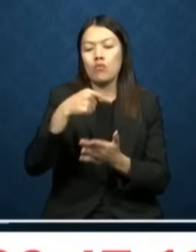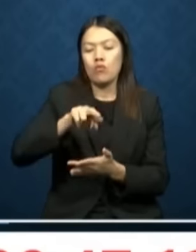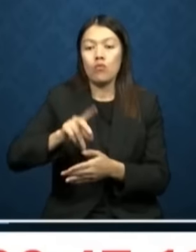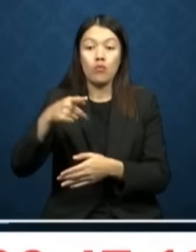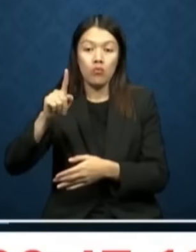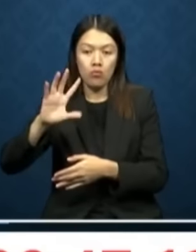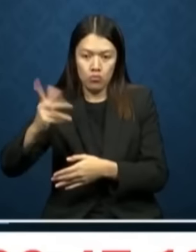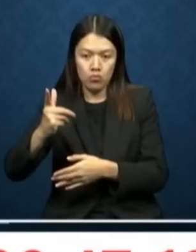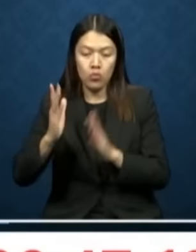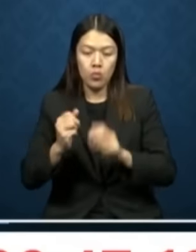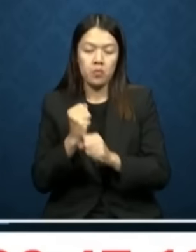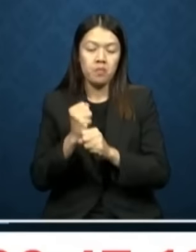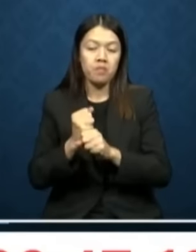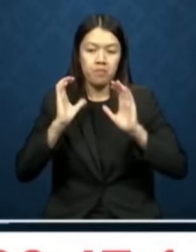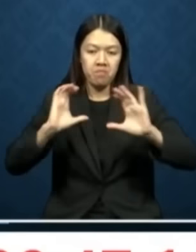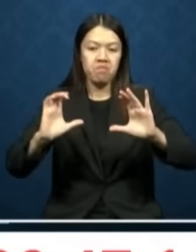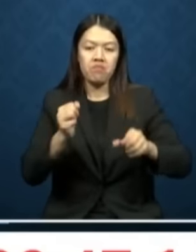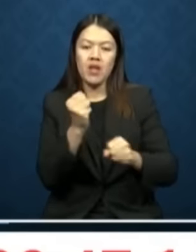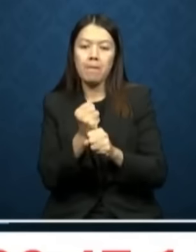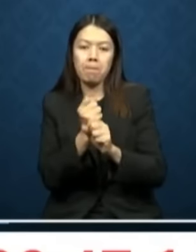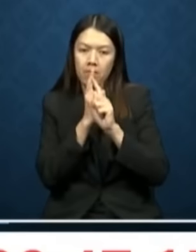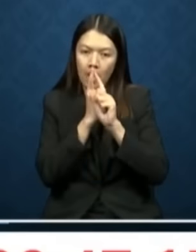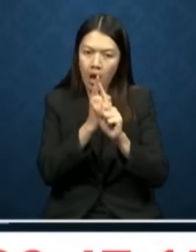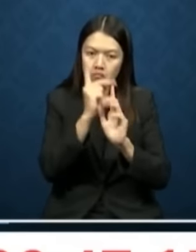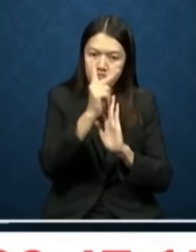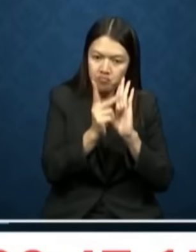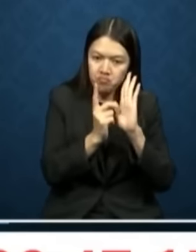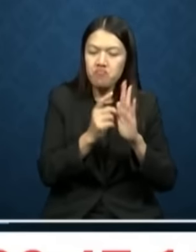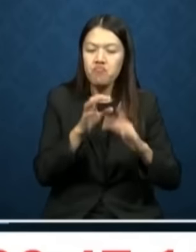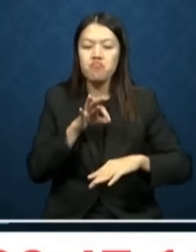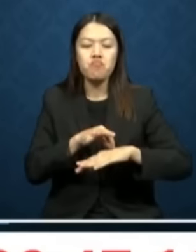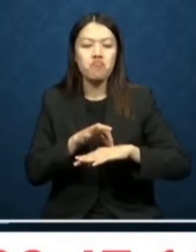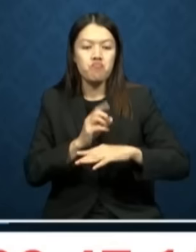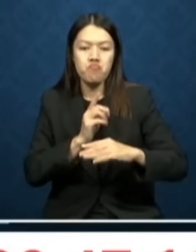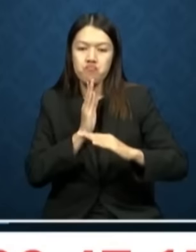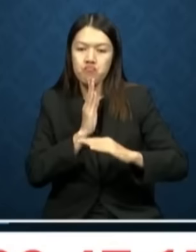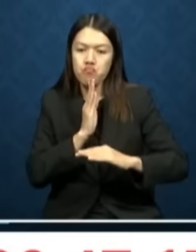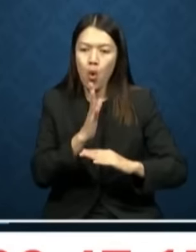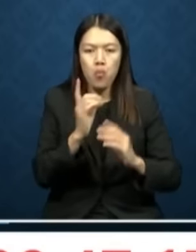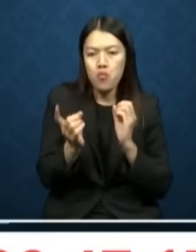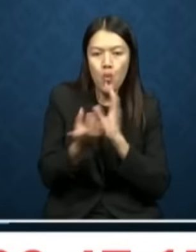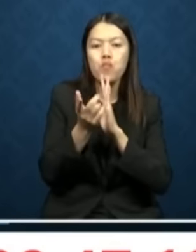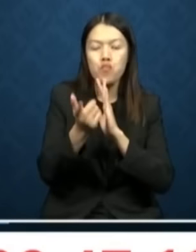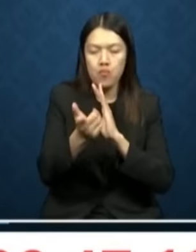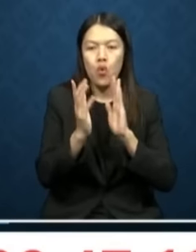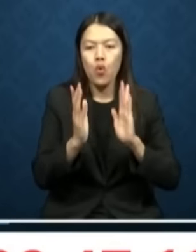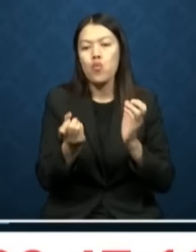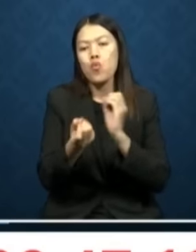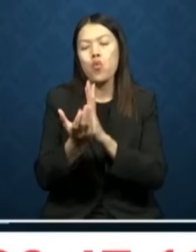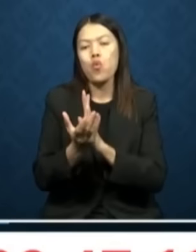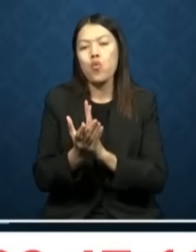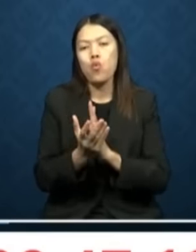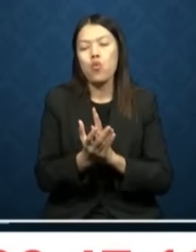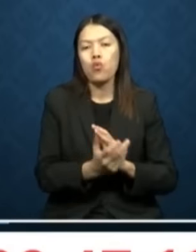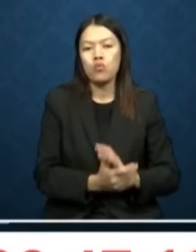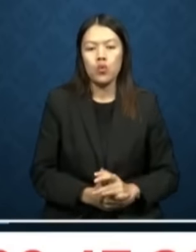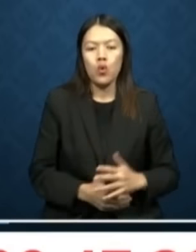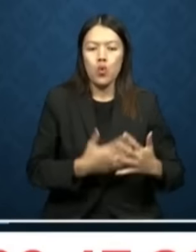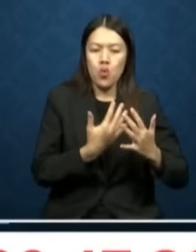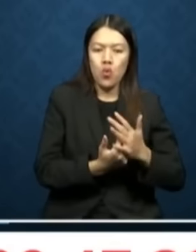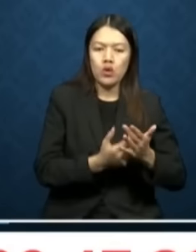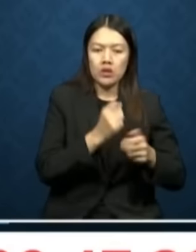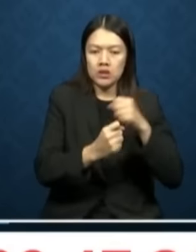จ้าพนักงานของรัฐผู้ใดละเว้นหรือปฏิบัติหน้าที่ใช้ตำแหน่งหน้าที่โดยไม่ชอบเพื่อให้เกิดความเสียหายแก่ผู้ใดต้องระวังโทษจำคุกตั้งแต่1-10ปี